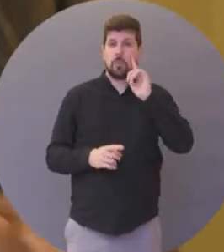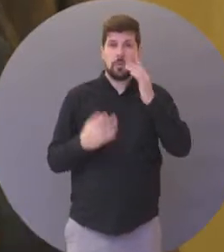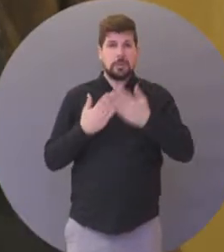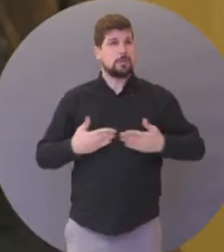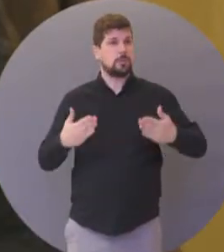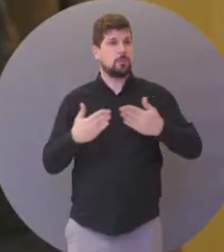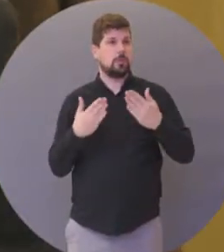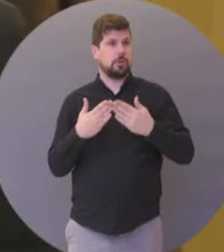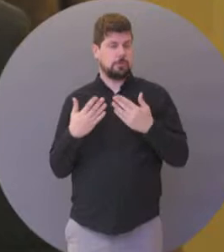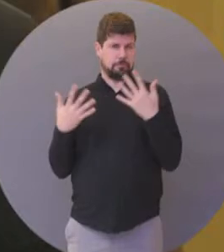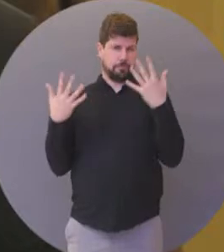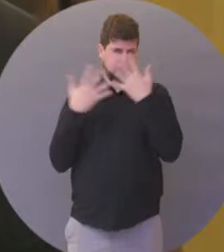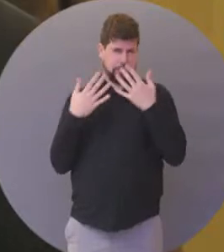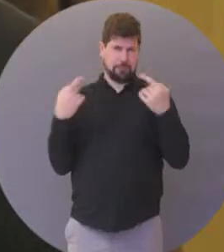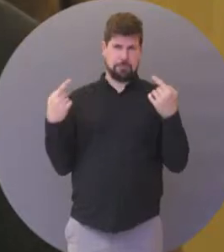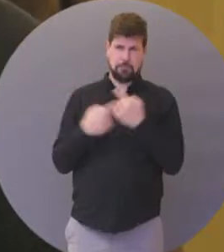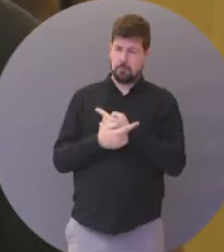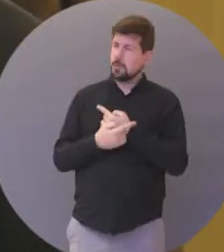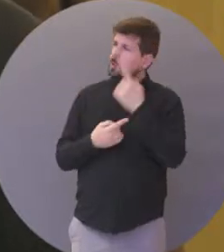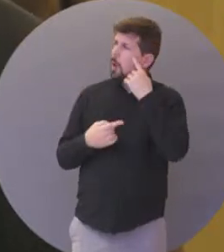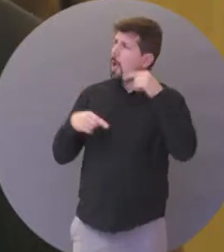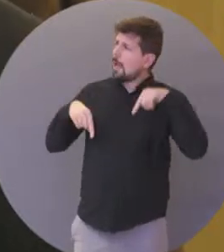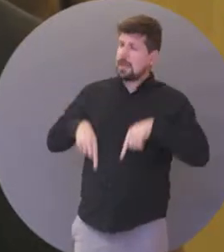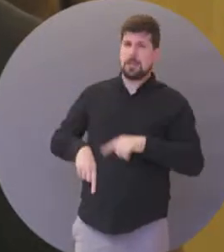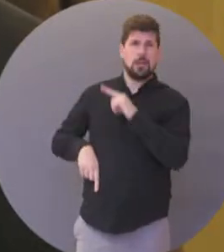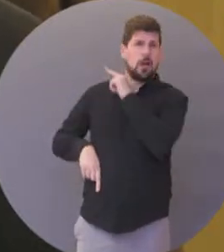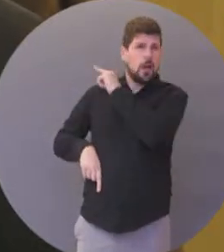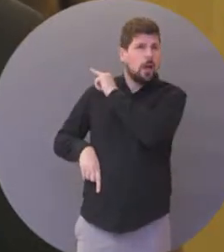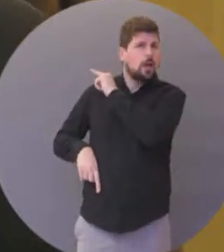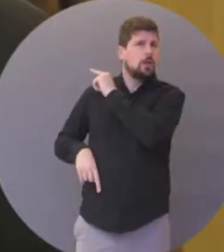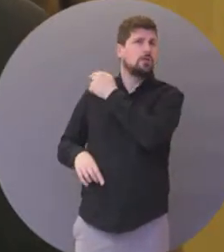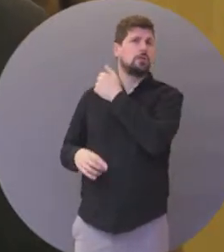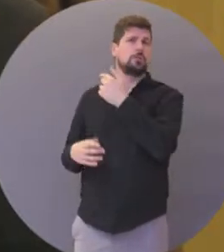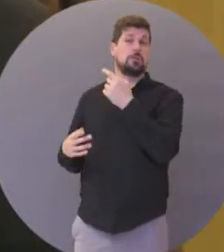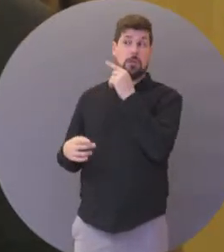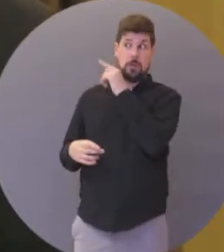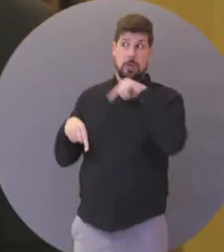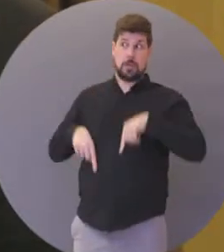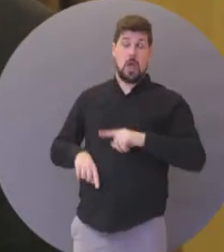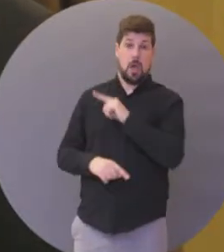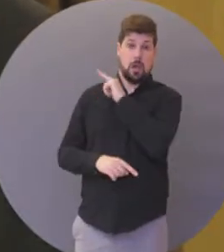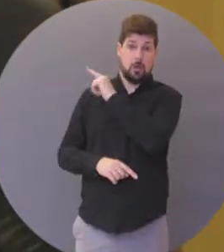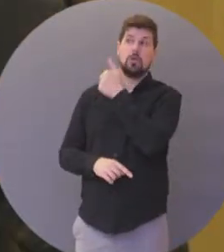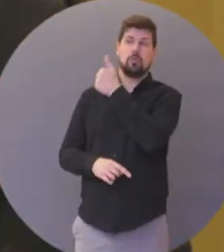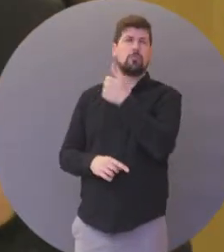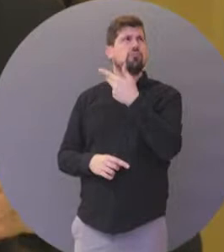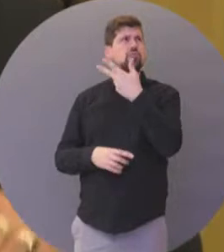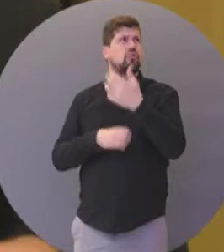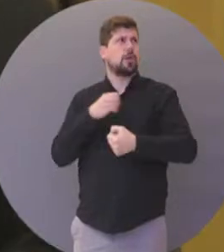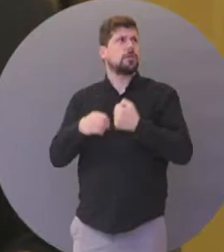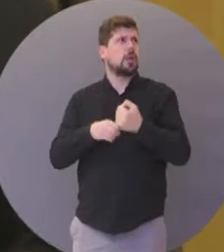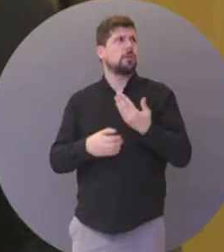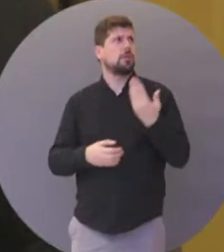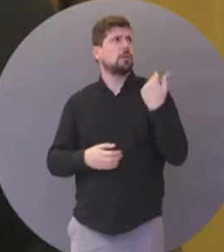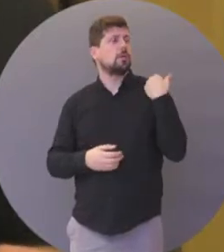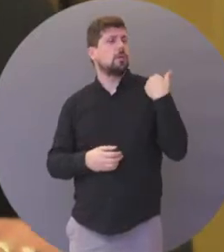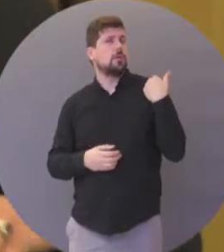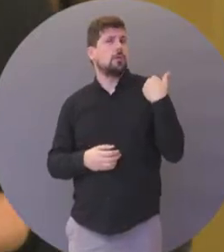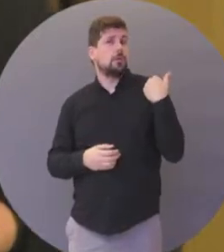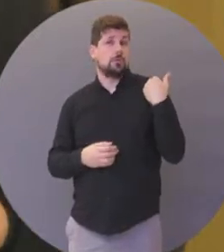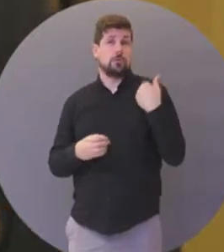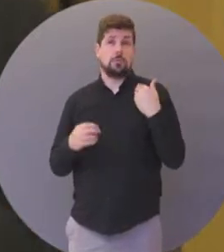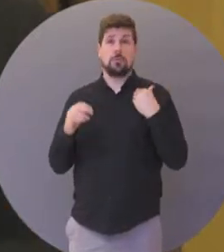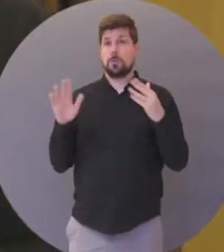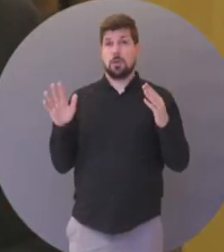l'état si je me rappelle personne l'a dit mais c'est état là qui a quelques années même composition